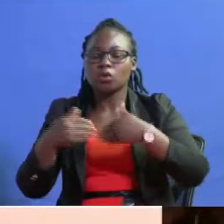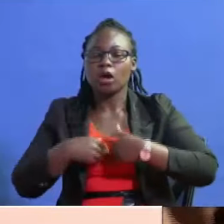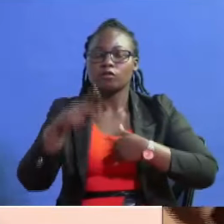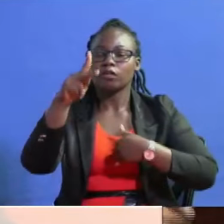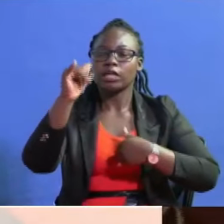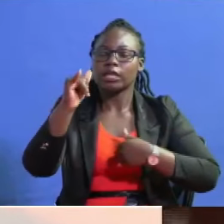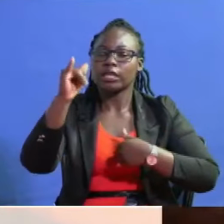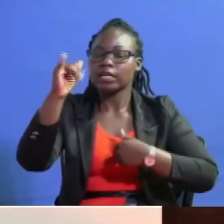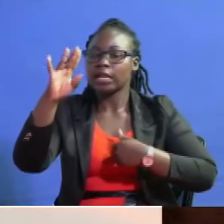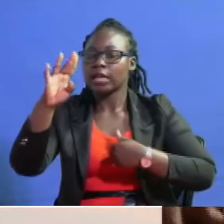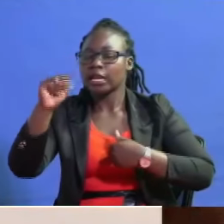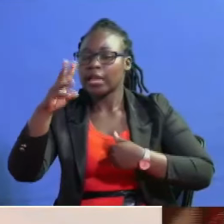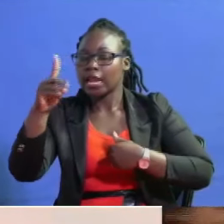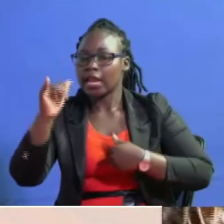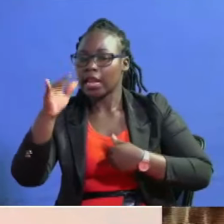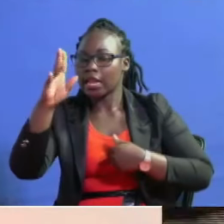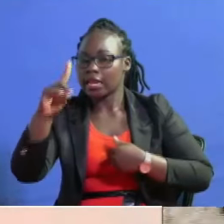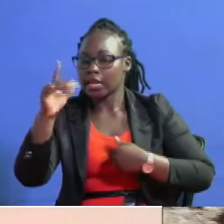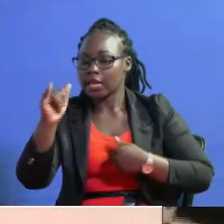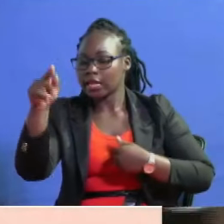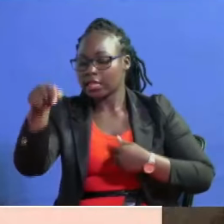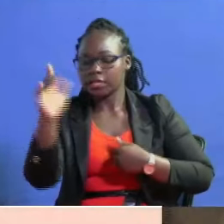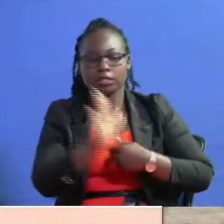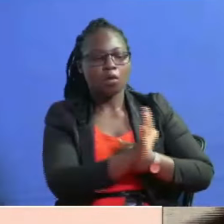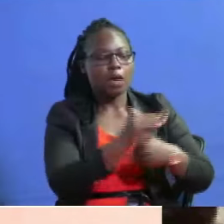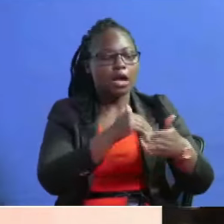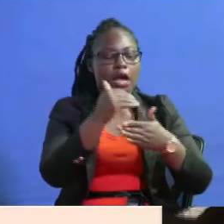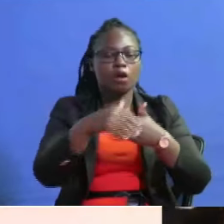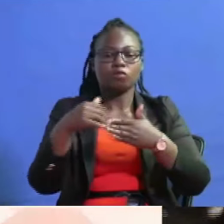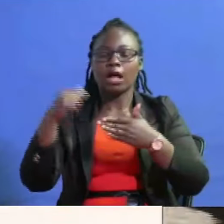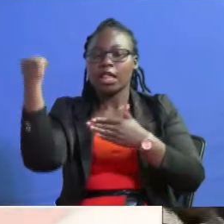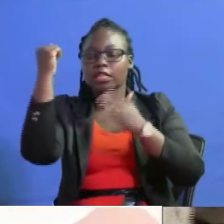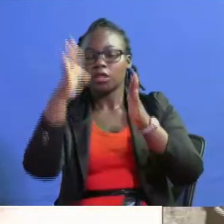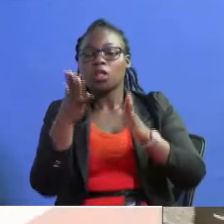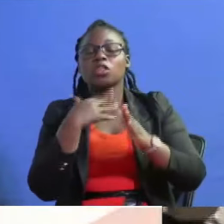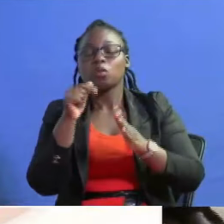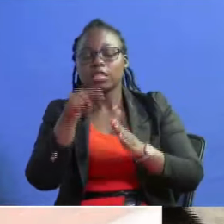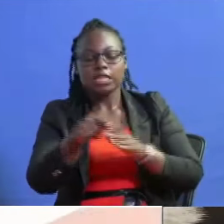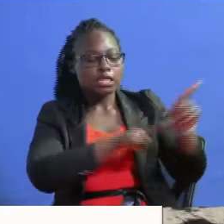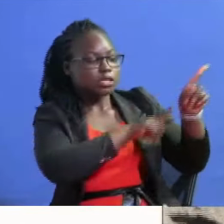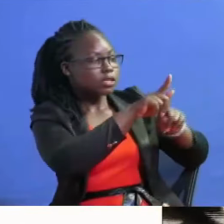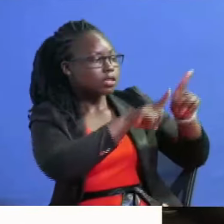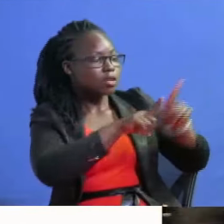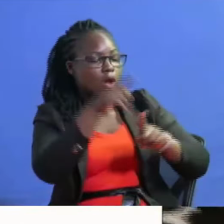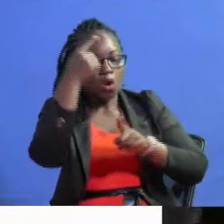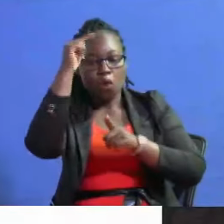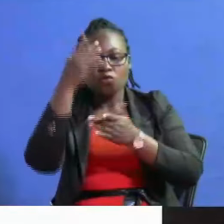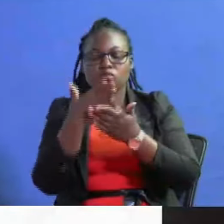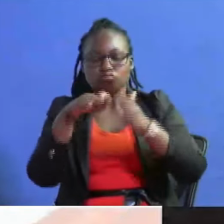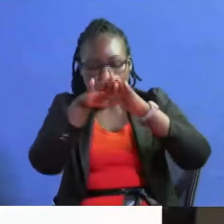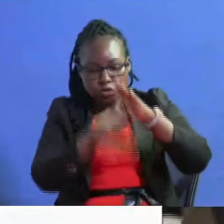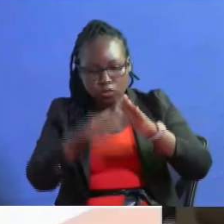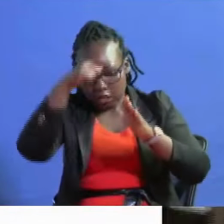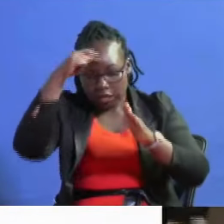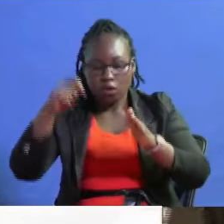Nyoro. Huku haya ya kijiri, wataalamu wa kisiasa wamedai kwamba ziara hii inakusudiwa kupoza joto la